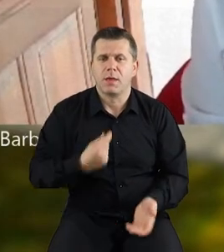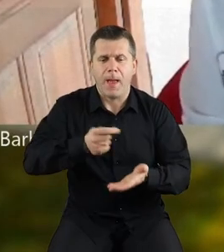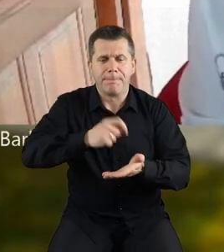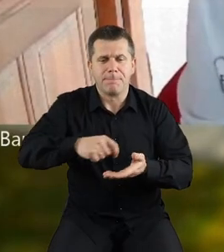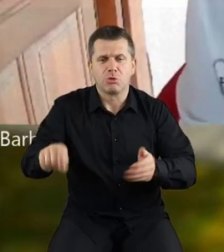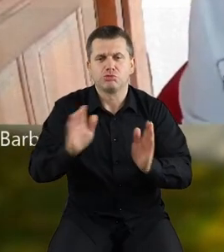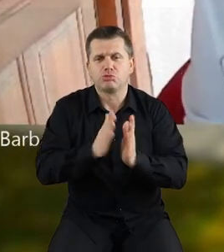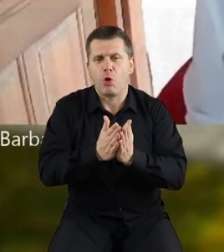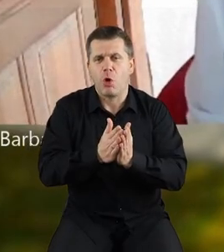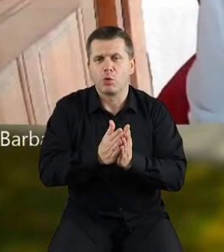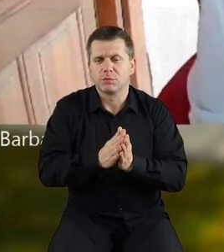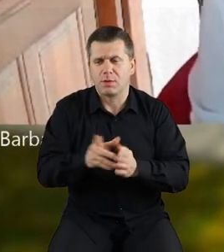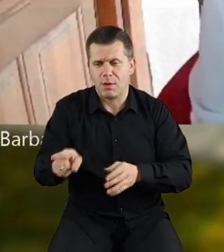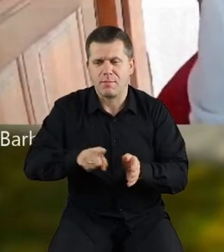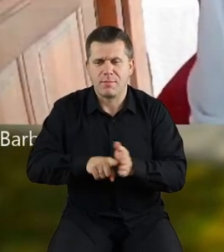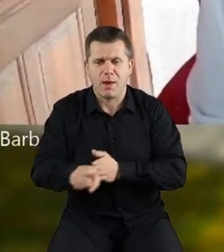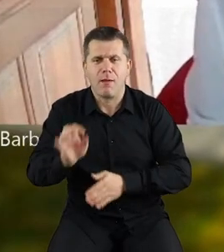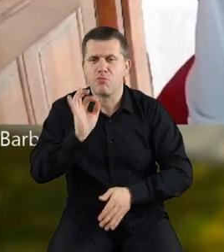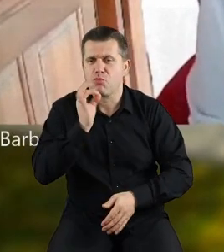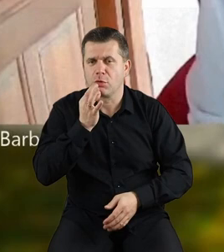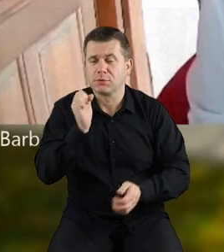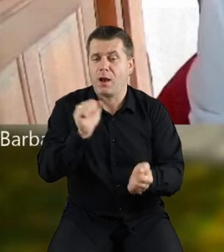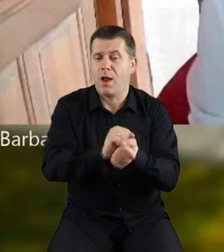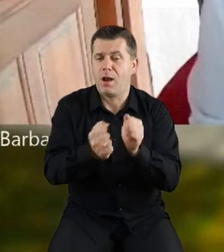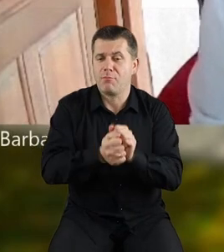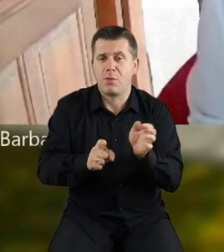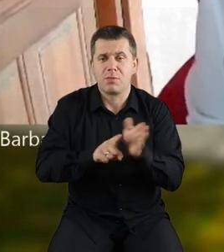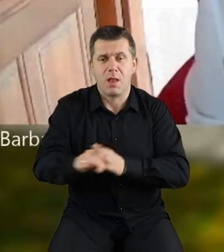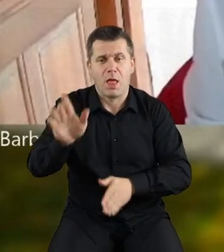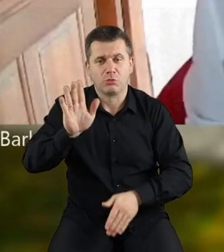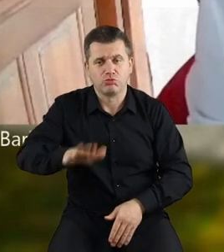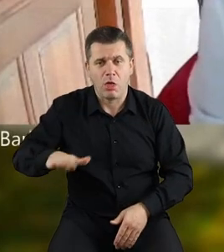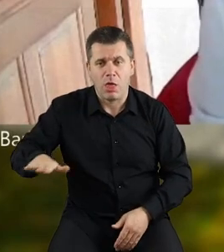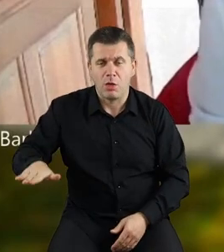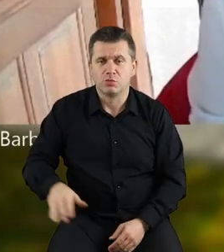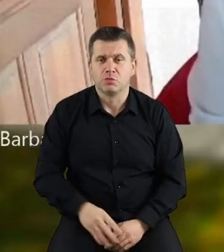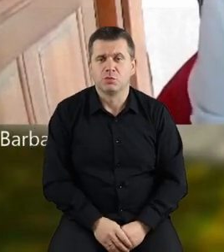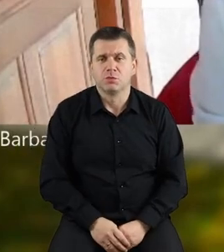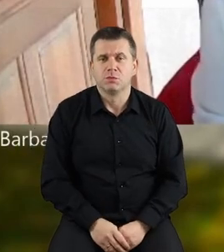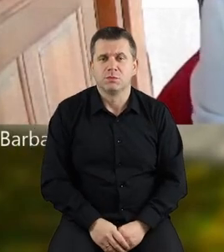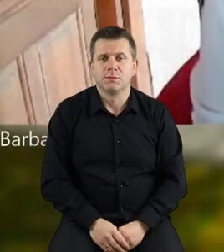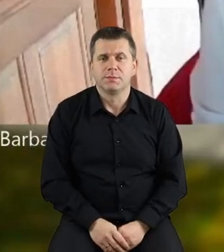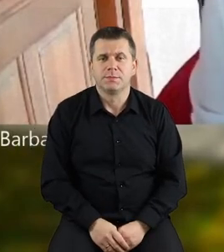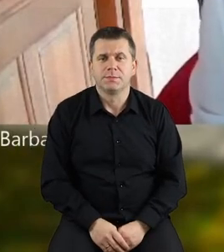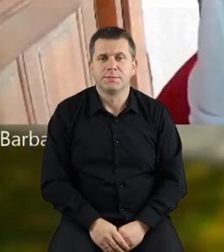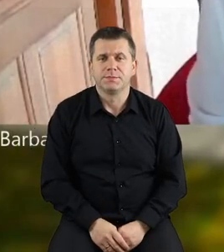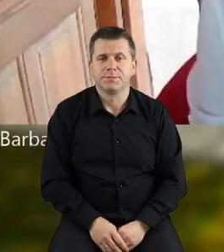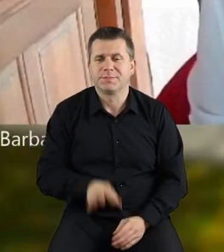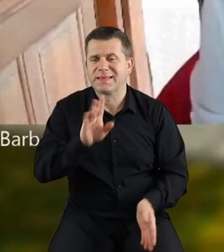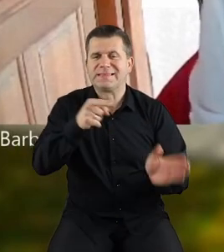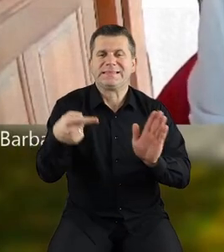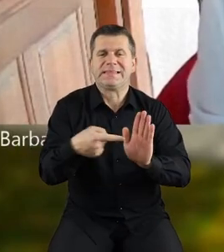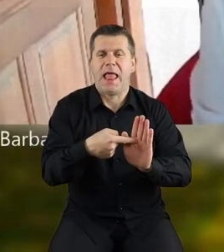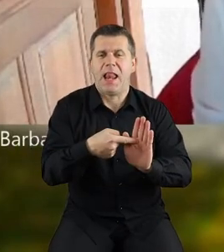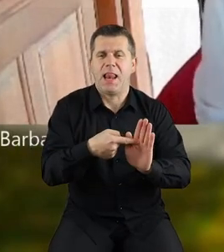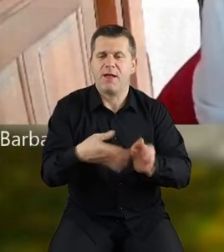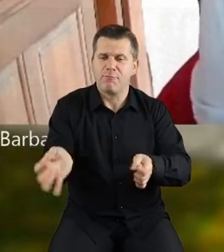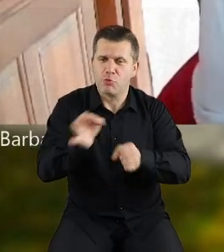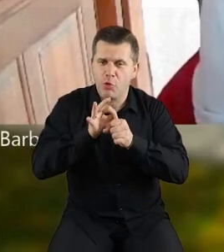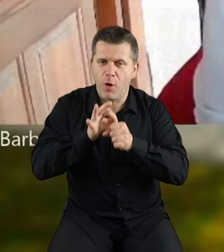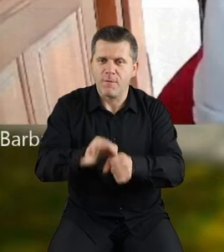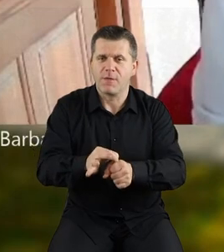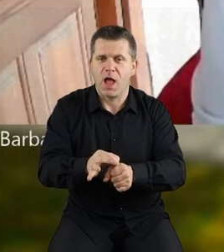kiedy piszę książkę, zwłaszcza młodzieżową, albo dla dzieci, z takim celem,